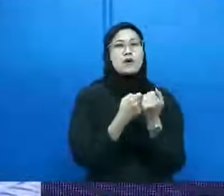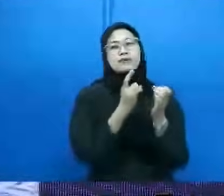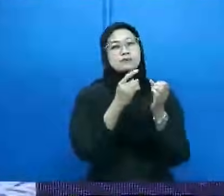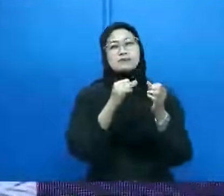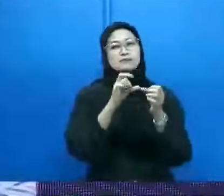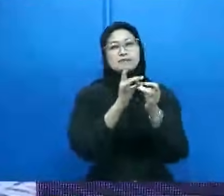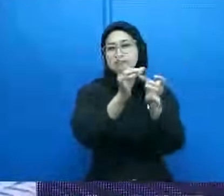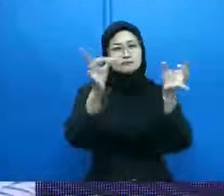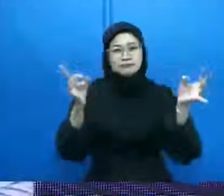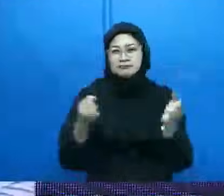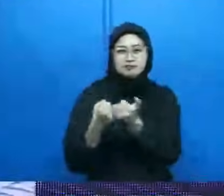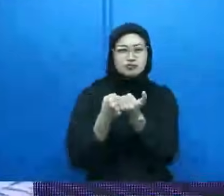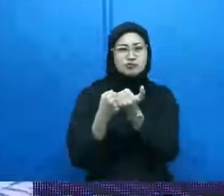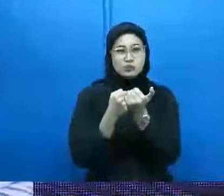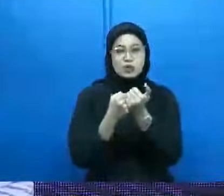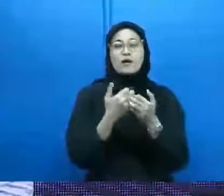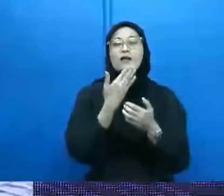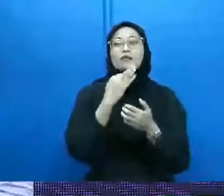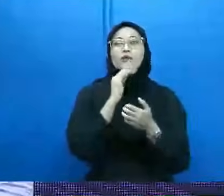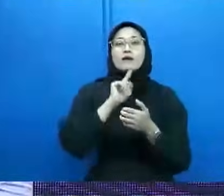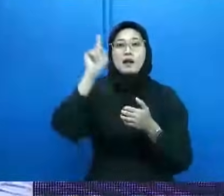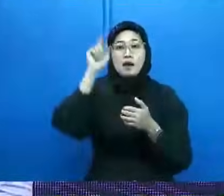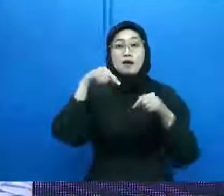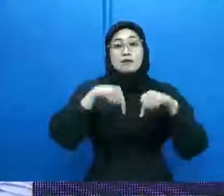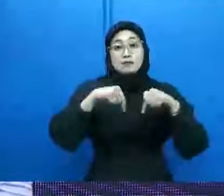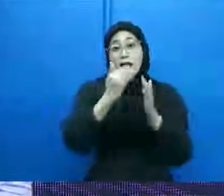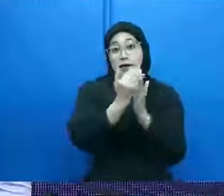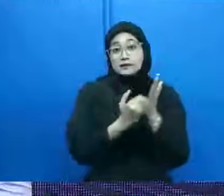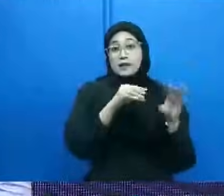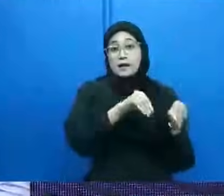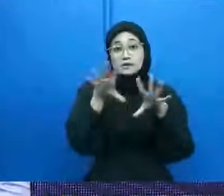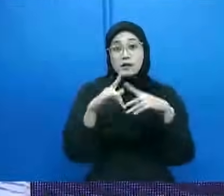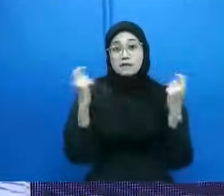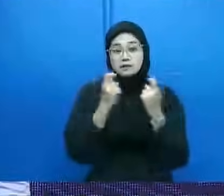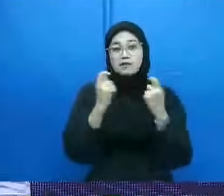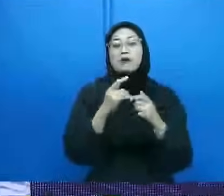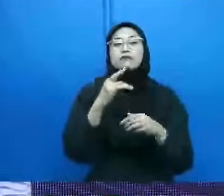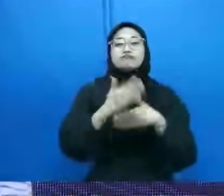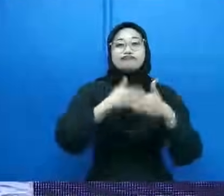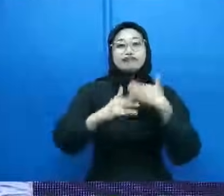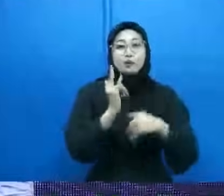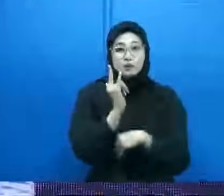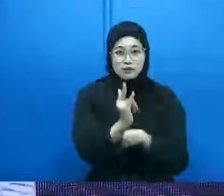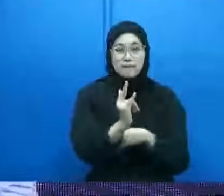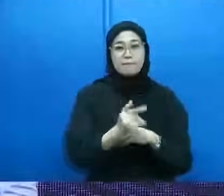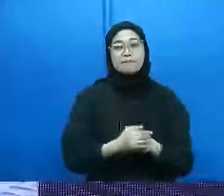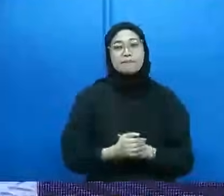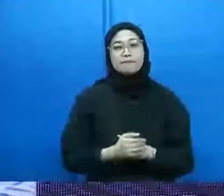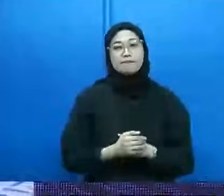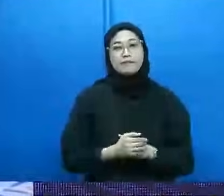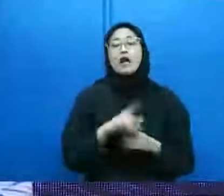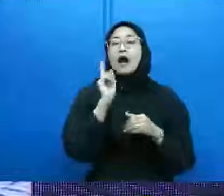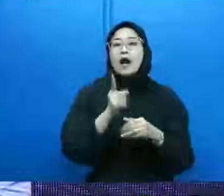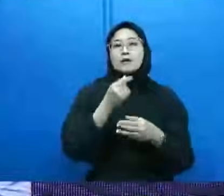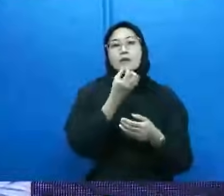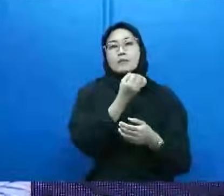bisa menjalankan event ini. Tapi ada beberapa hal yang juga mungkin menjadi konsekuensi. Beberapa guru-guru